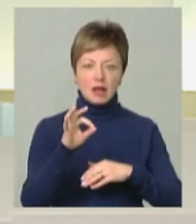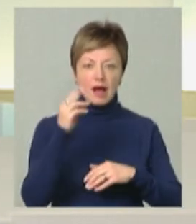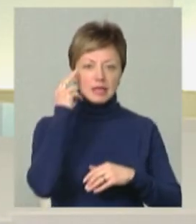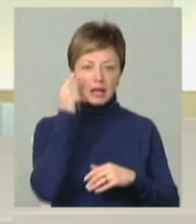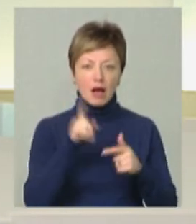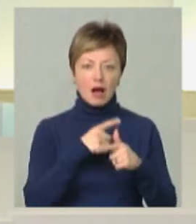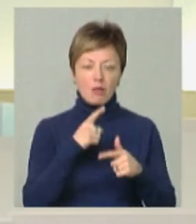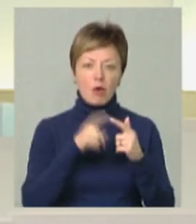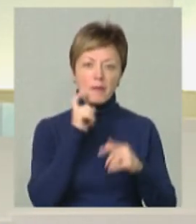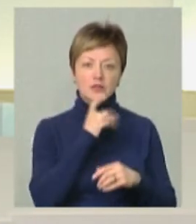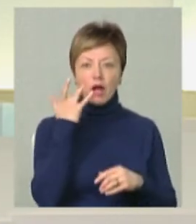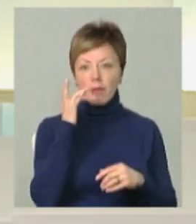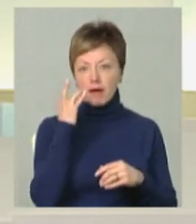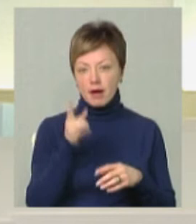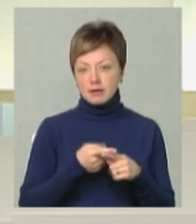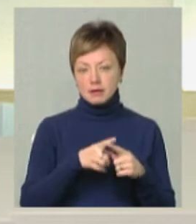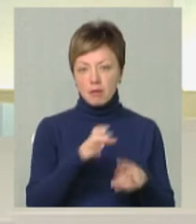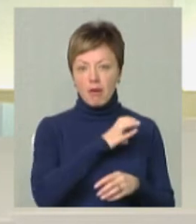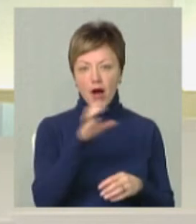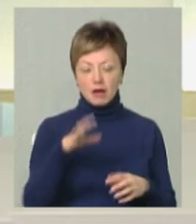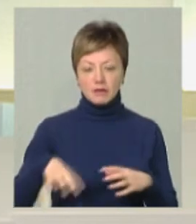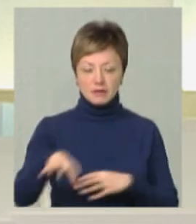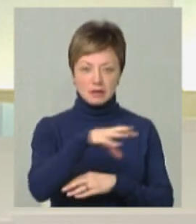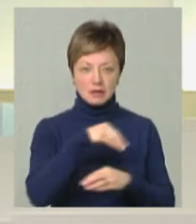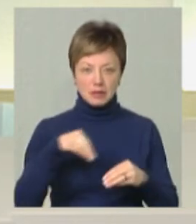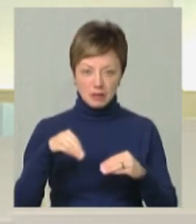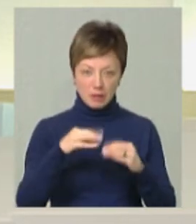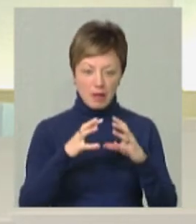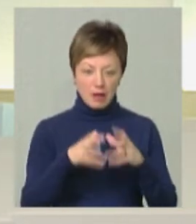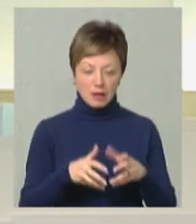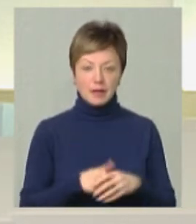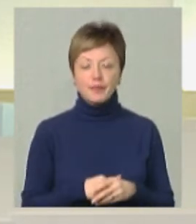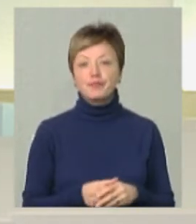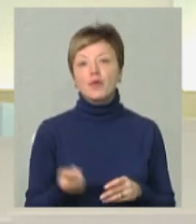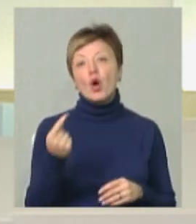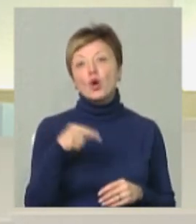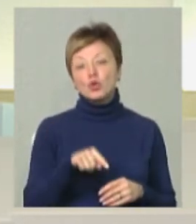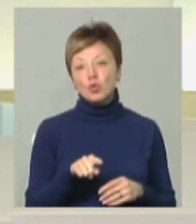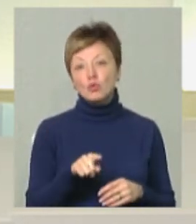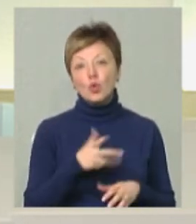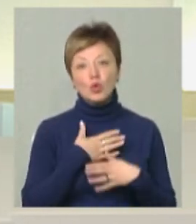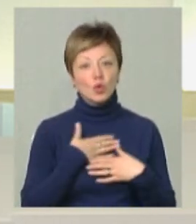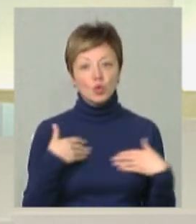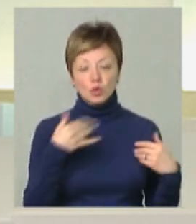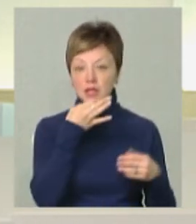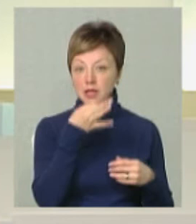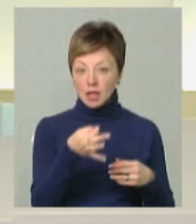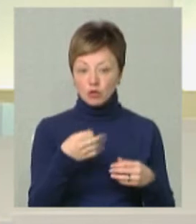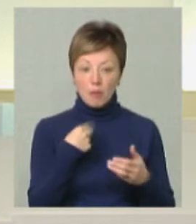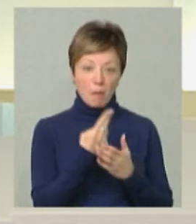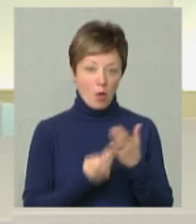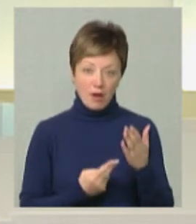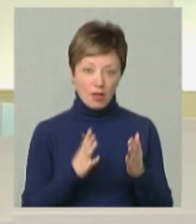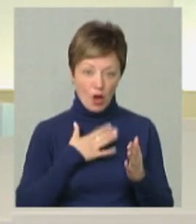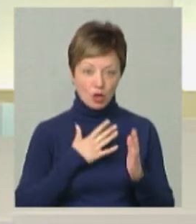східноазійська або північноамериканська, а це вже багатство всієї дендрофлори планети. Тому не хочу сказати, що ми програємо, бо